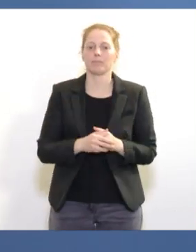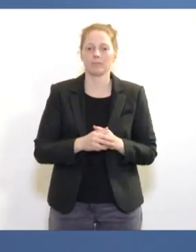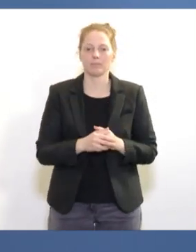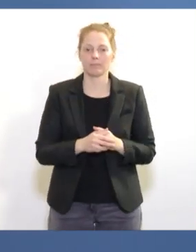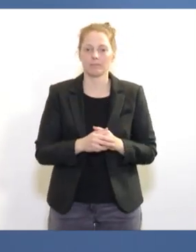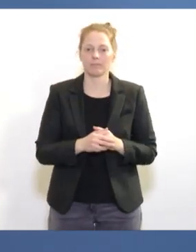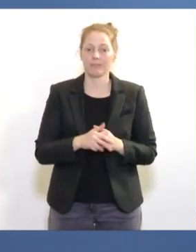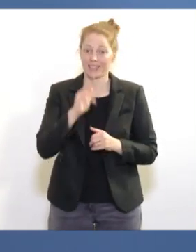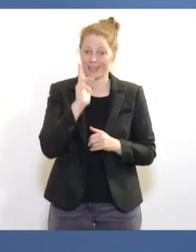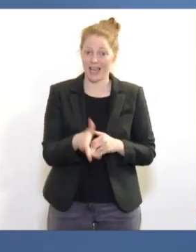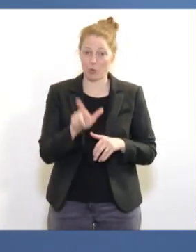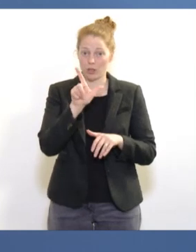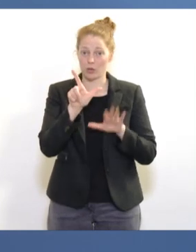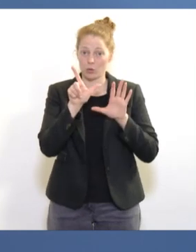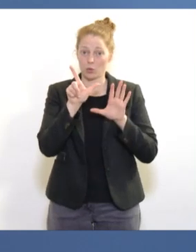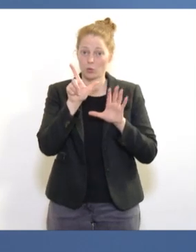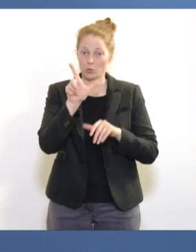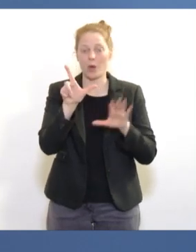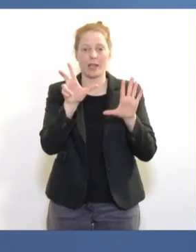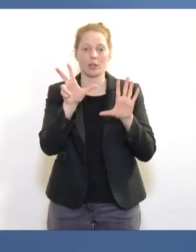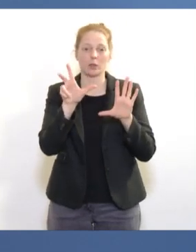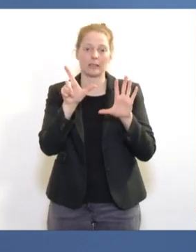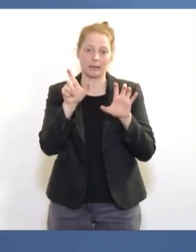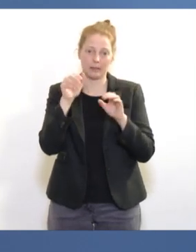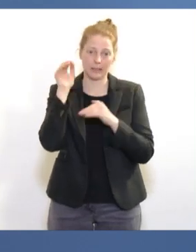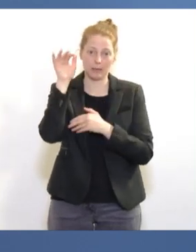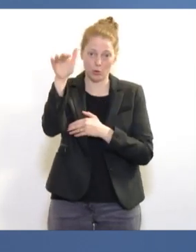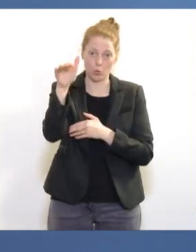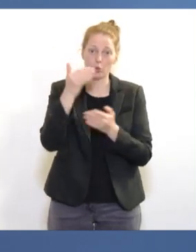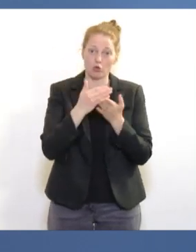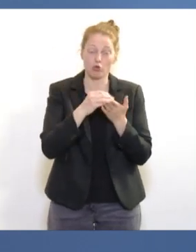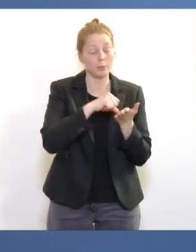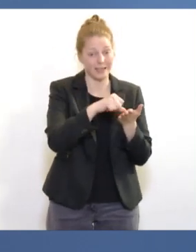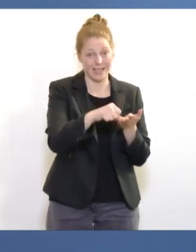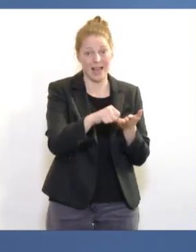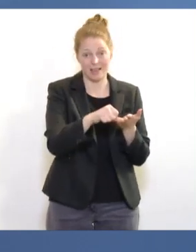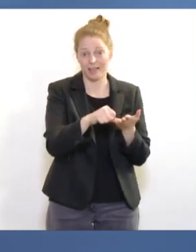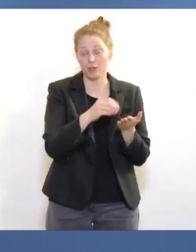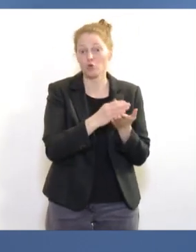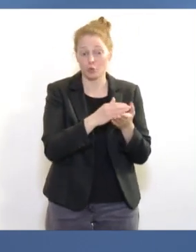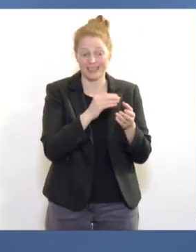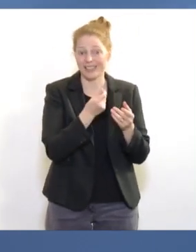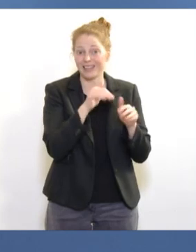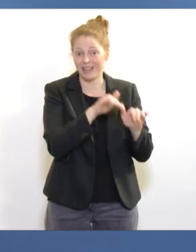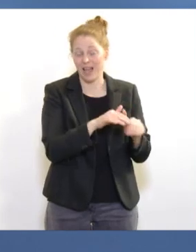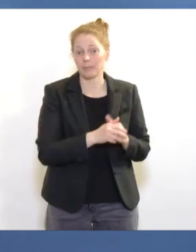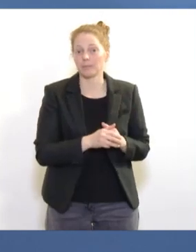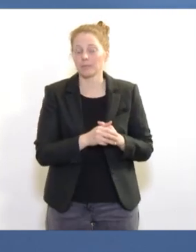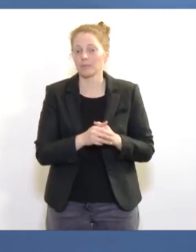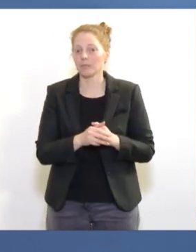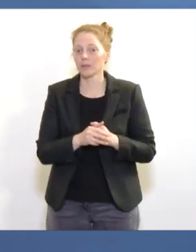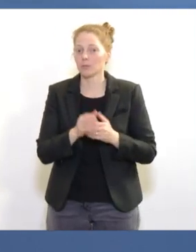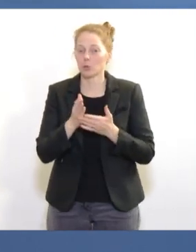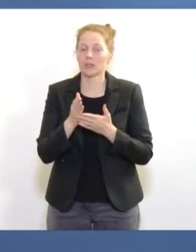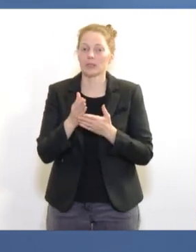Millionen sind bis jetzt und Avancen für die Betriebe deblockiert. Die Avancen geben rechend auf den